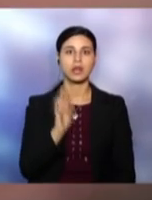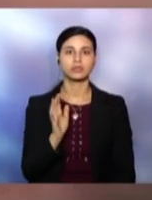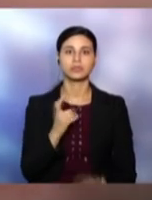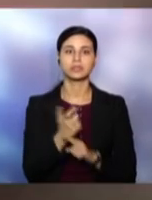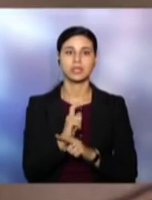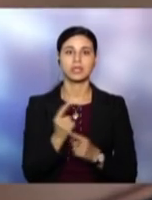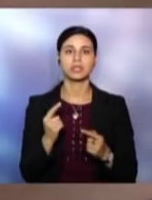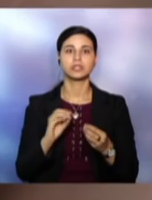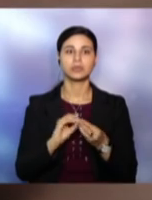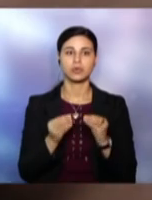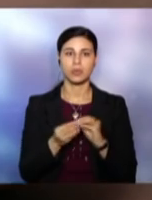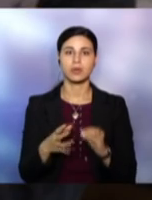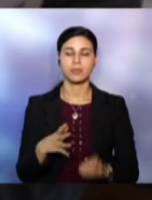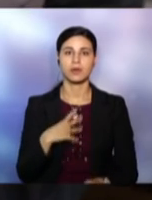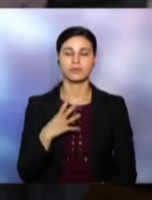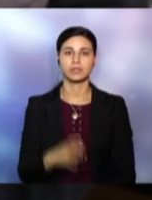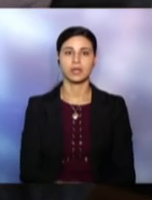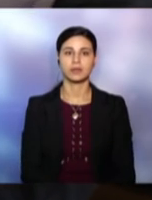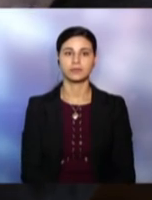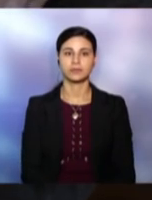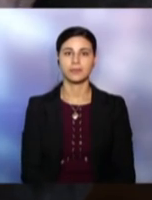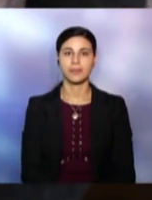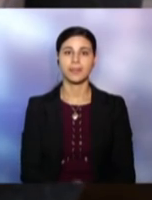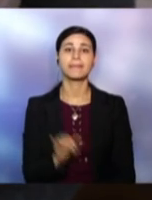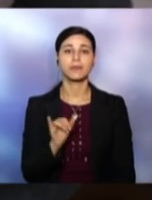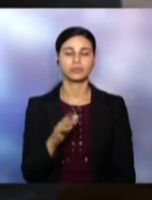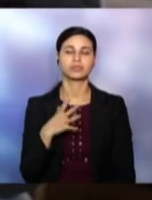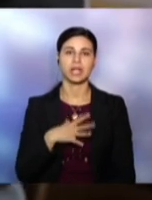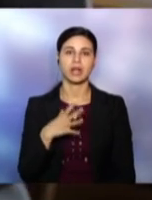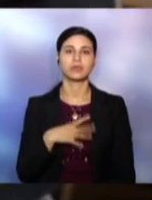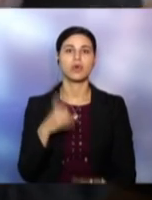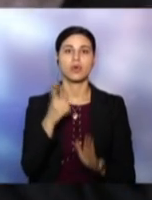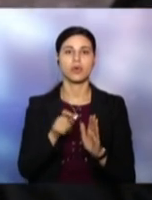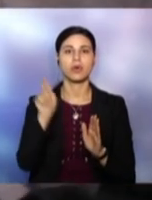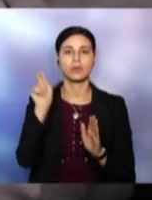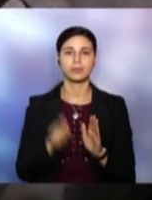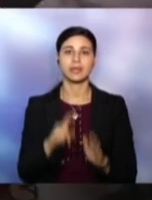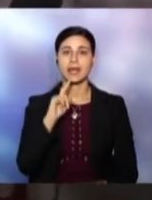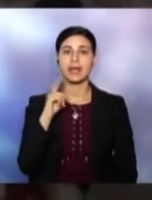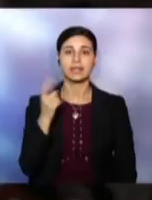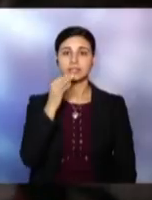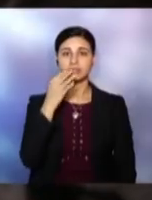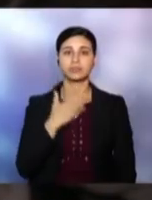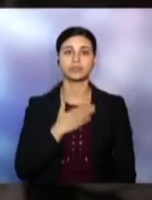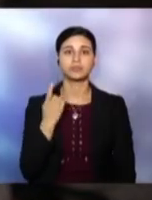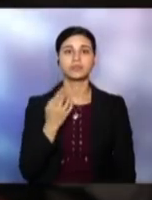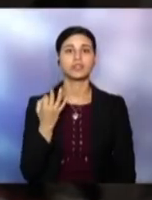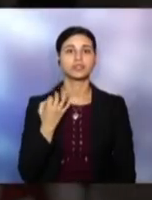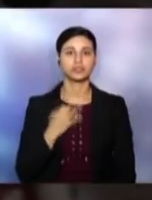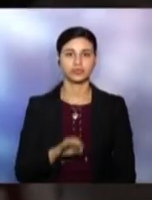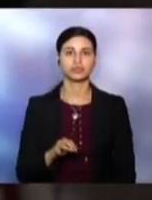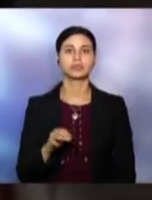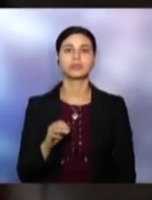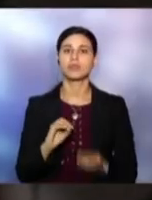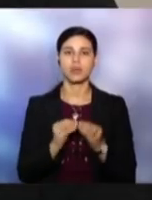დიდი პრობლემის წინაშე ვიყავ. აღვრჩიეთ საქართველო, ჩამოვედით. ერთი წლის თავზე ჩემს პირველ ორ შვილს აბსოლუტურად